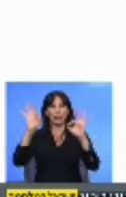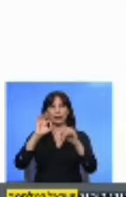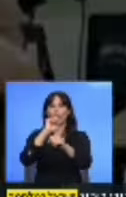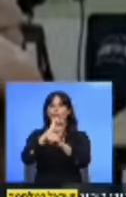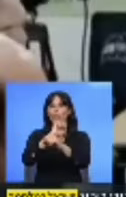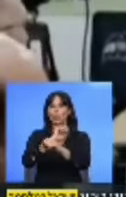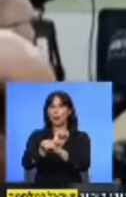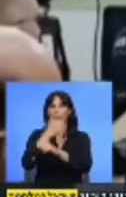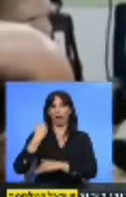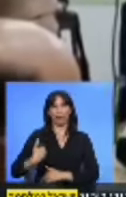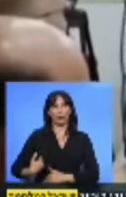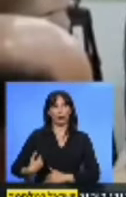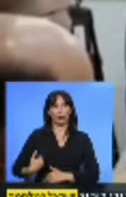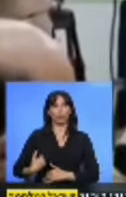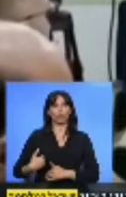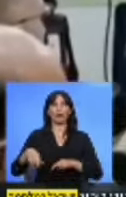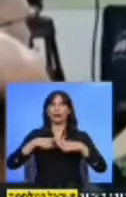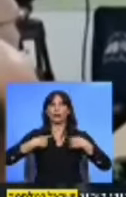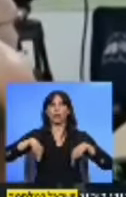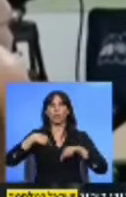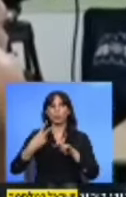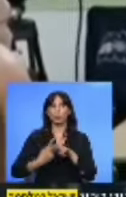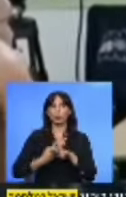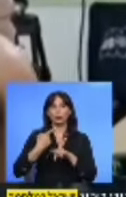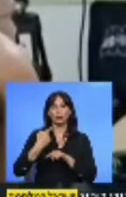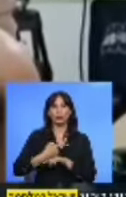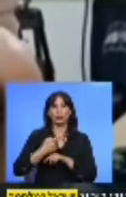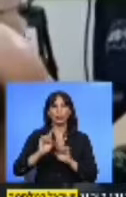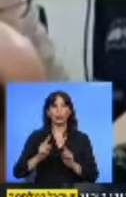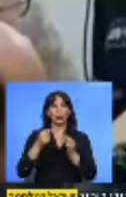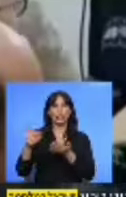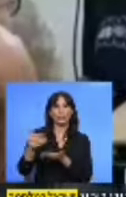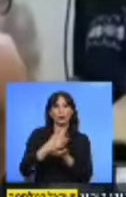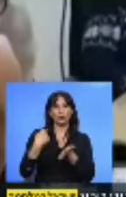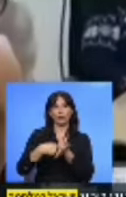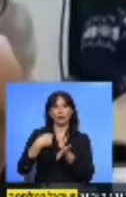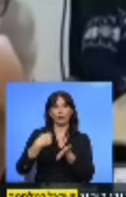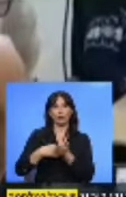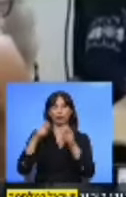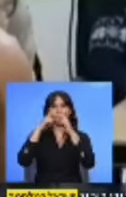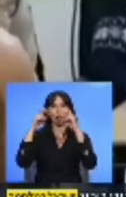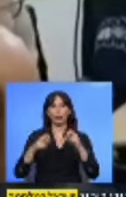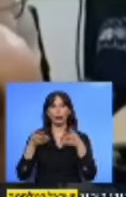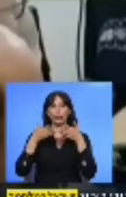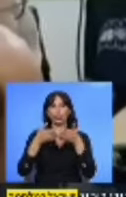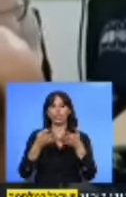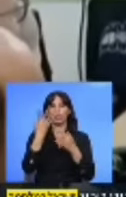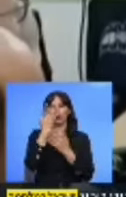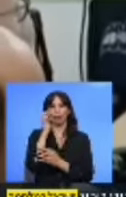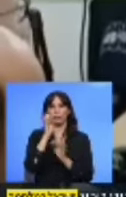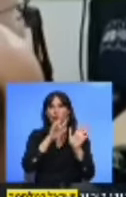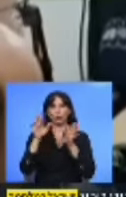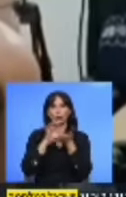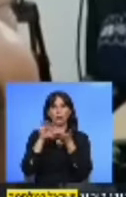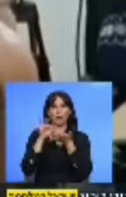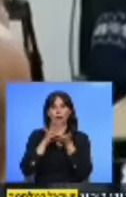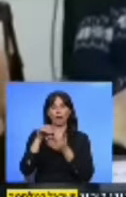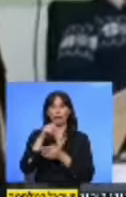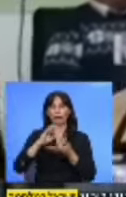והאלמנות. זה אירוע איסוף כספים של העמותה לסיוע 48 במשרדי העמותה בכפר